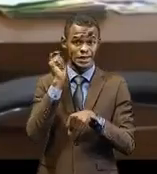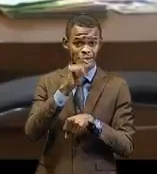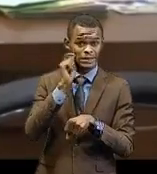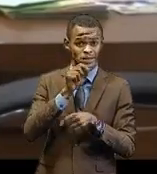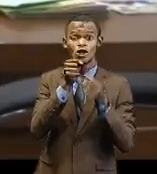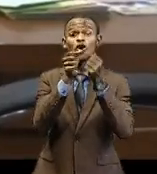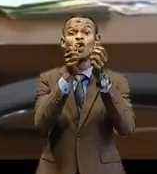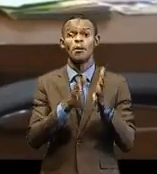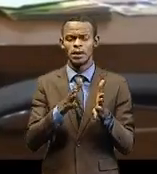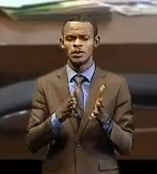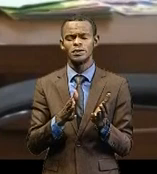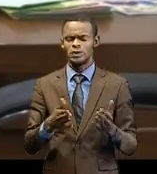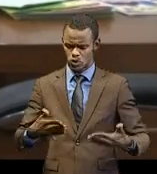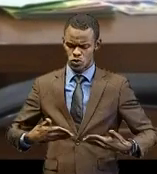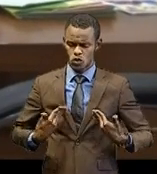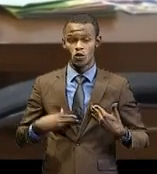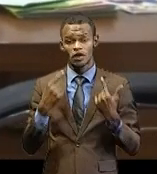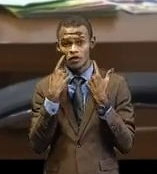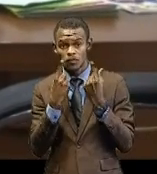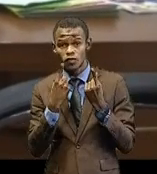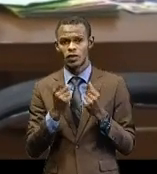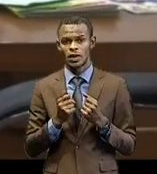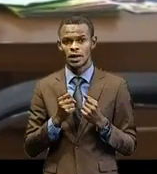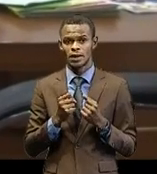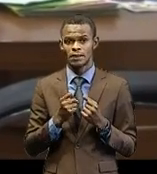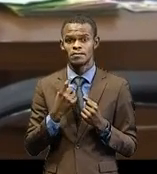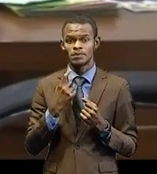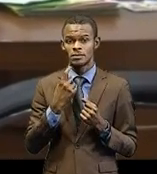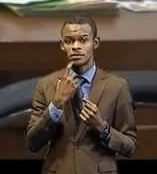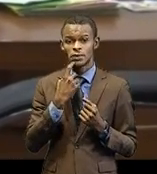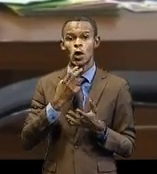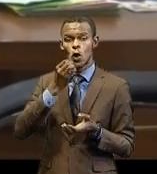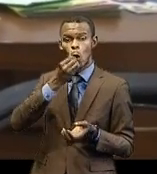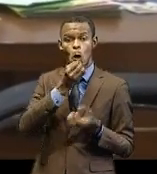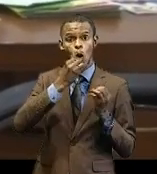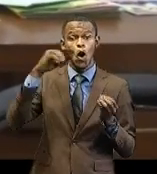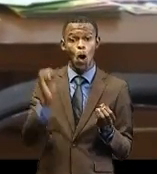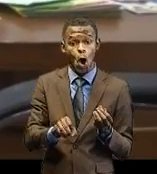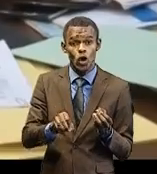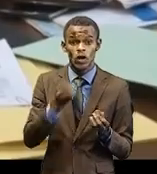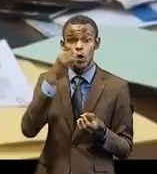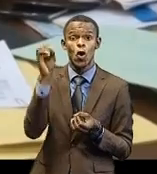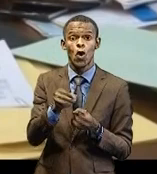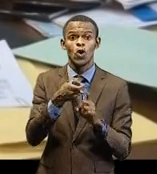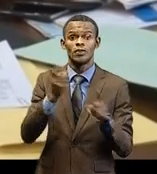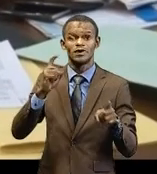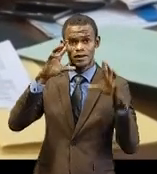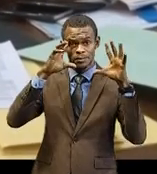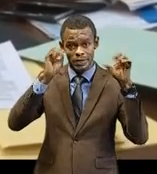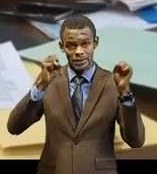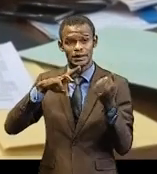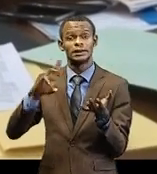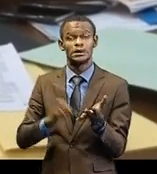la signature cette semaine de l'ordonnance numéro 21/038 du 4 juillet